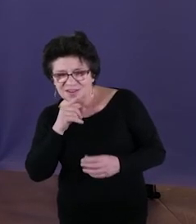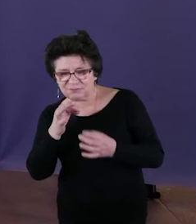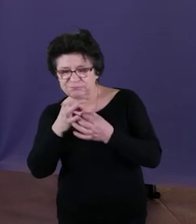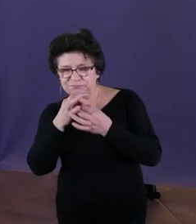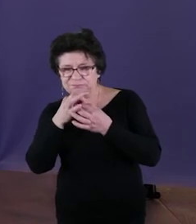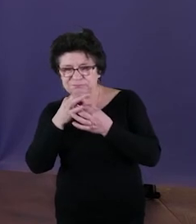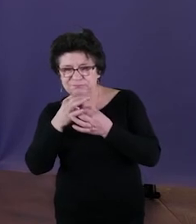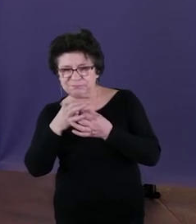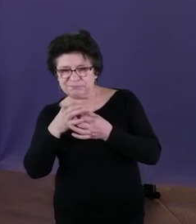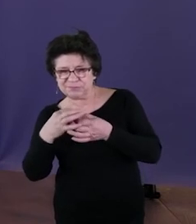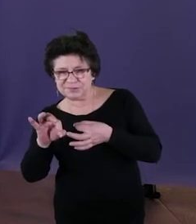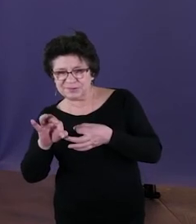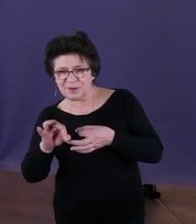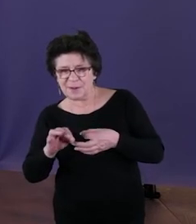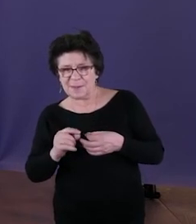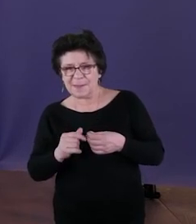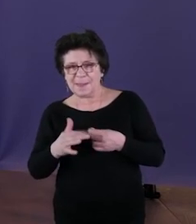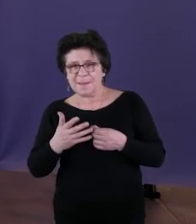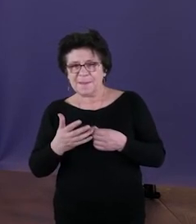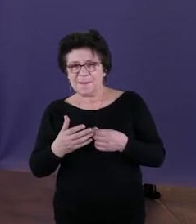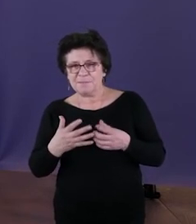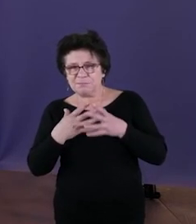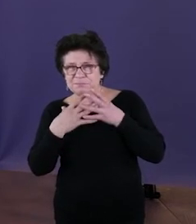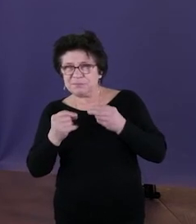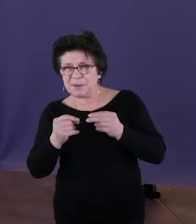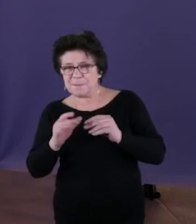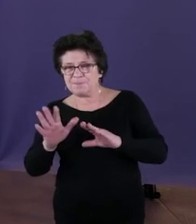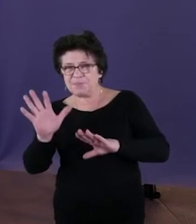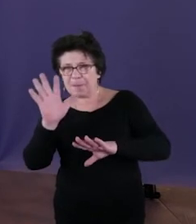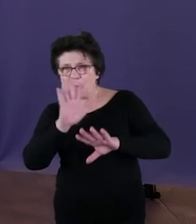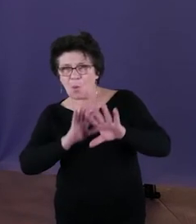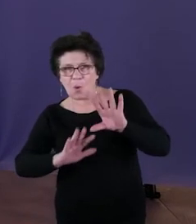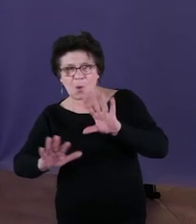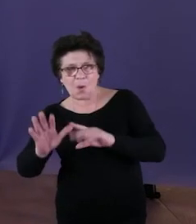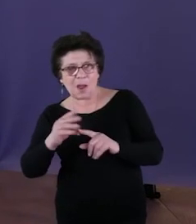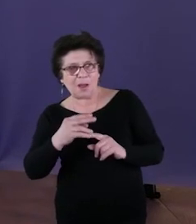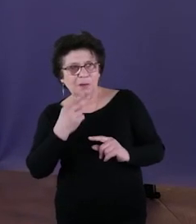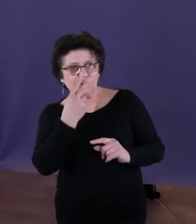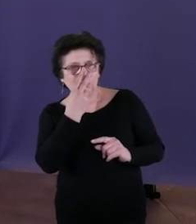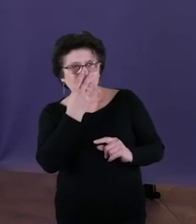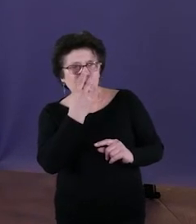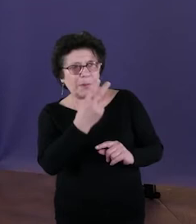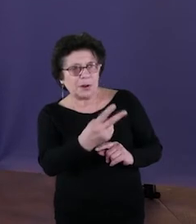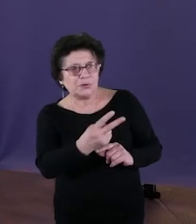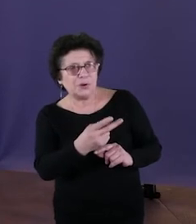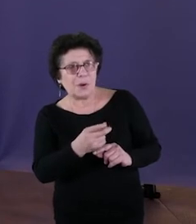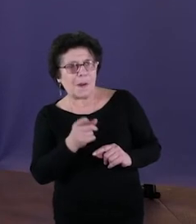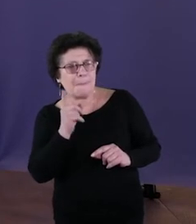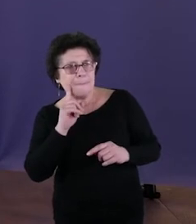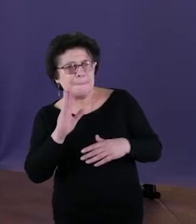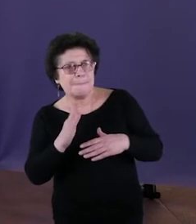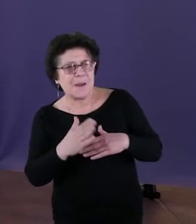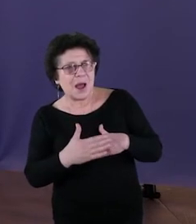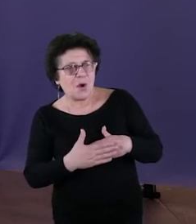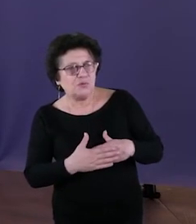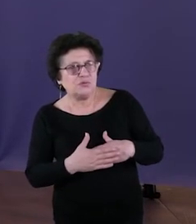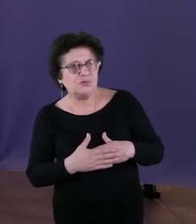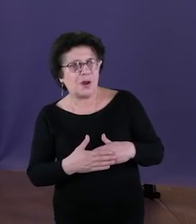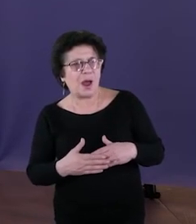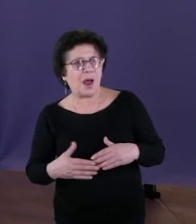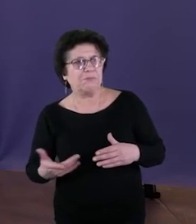i gdzieś za jakąś mgłą zobaczyła męża teściową no i zaczęła krzyczeć